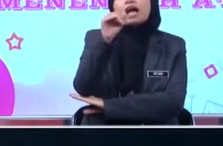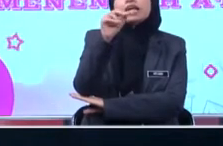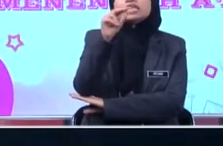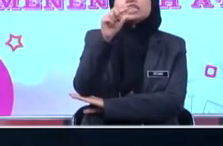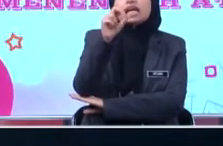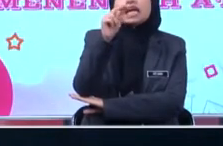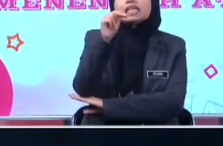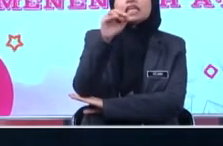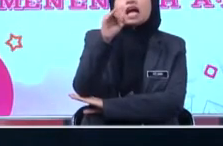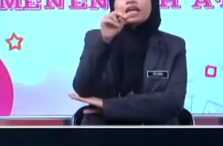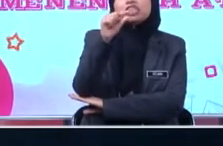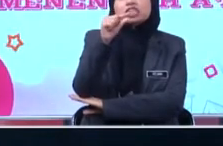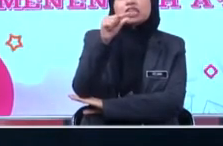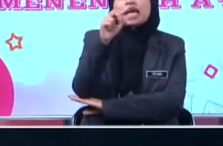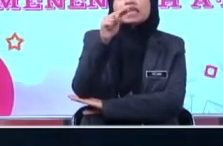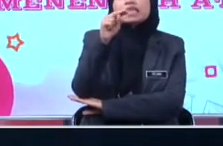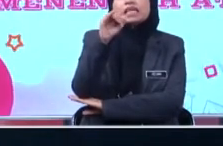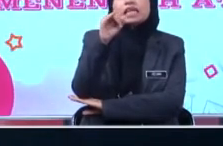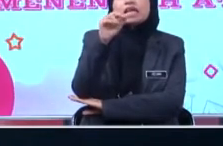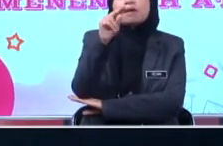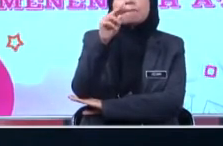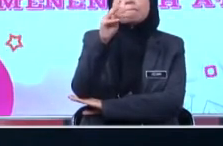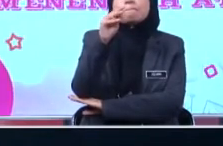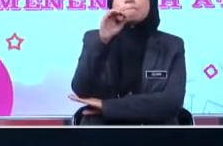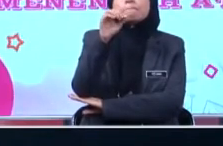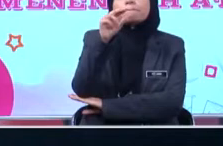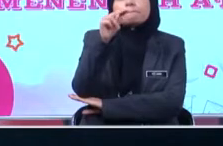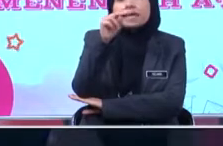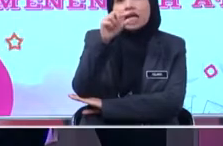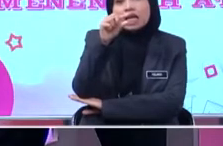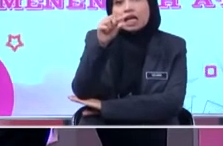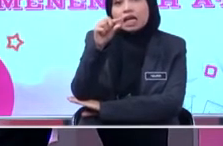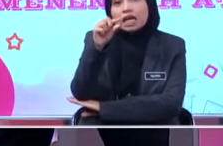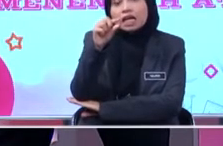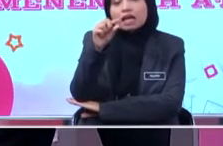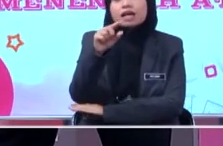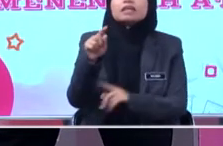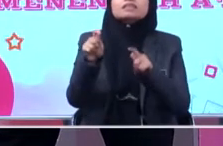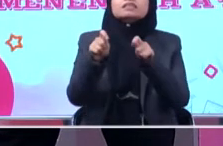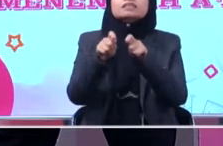dong kekasihnya oleh teka-teki biasakan ada getaran di hidup